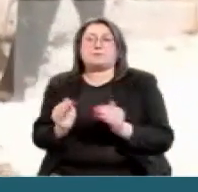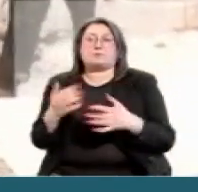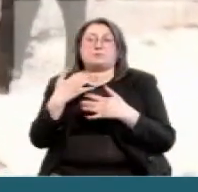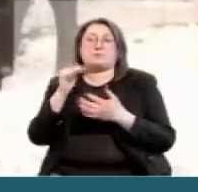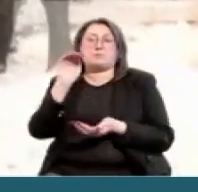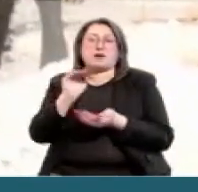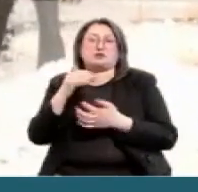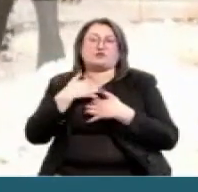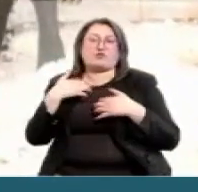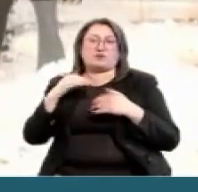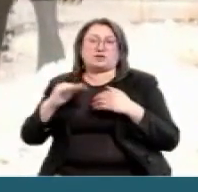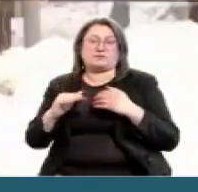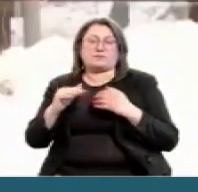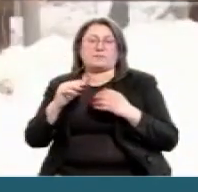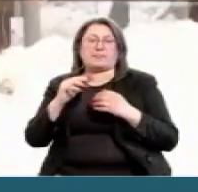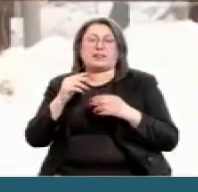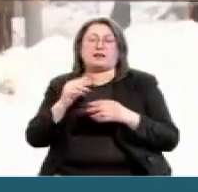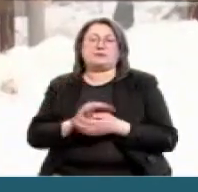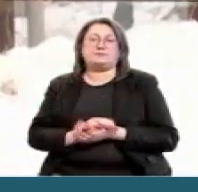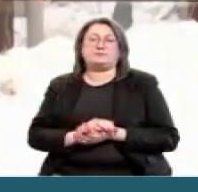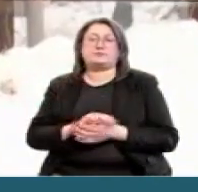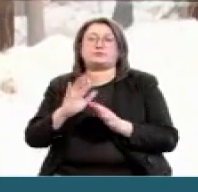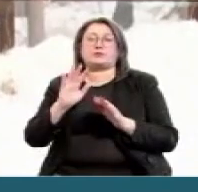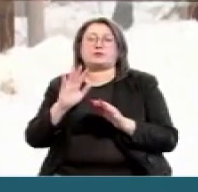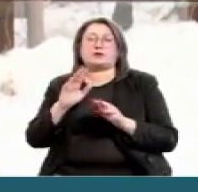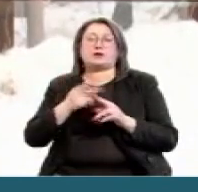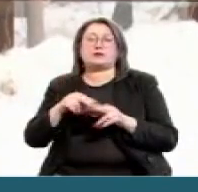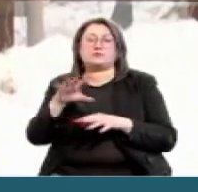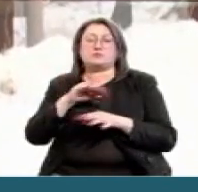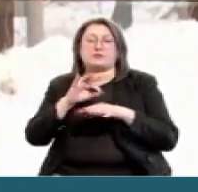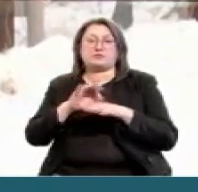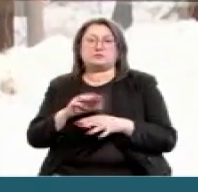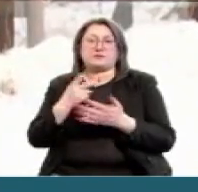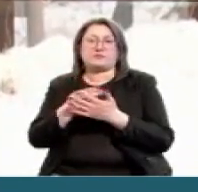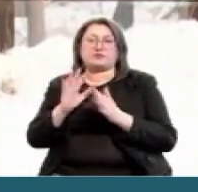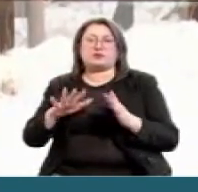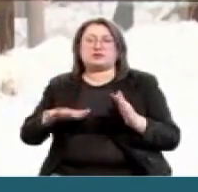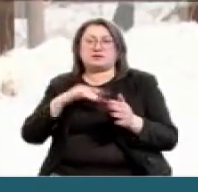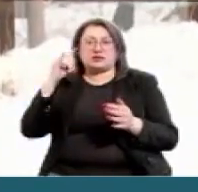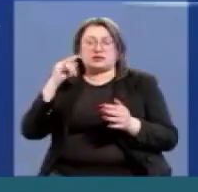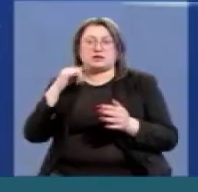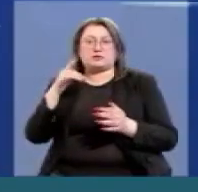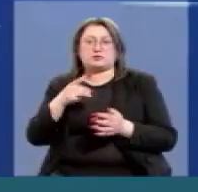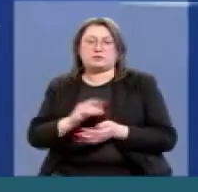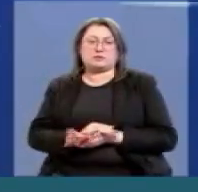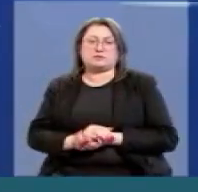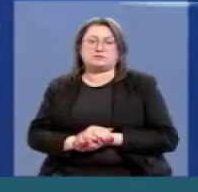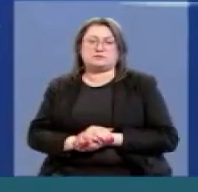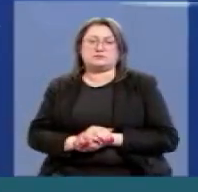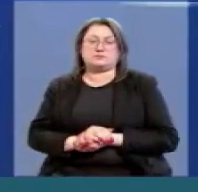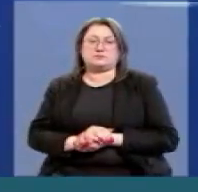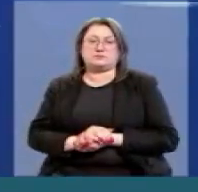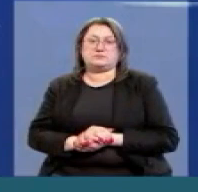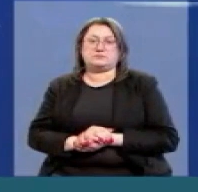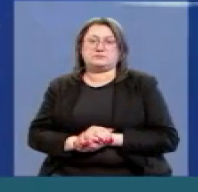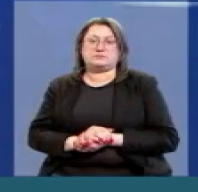республика аумағында ғана орын алып отыр. Облыстағы тағы бір мәселе технологиялық жабдықтардың ескіруі және тозуы. На 23-й год